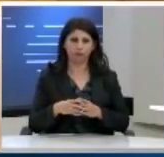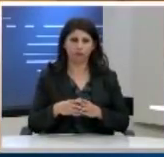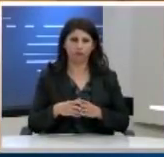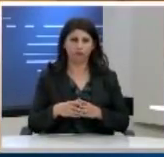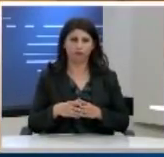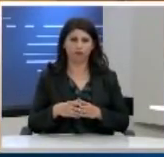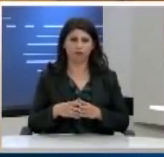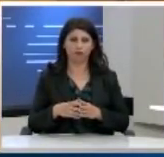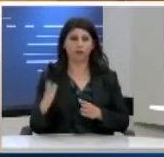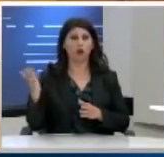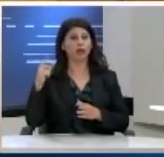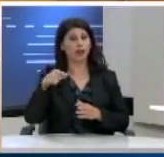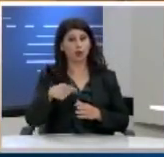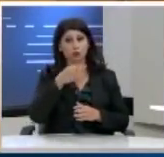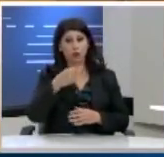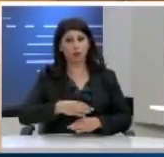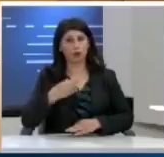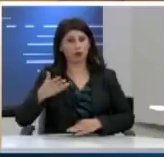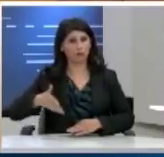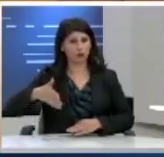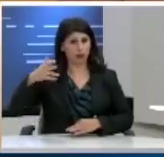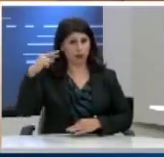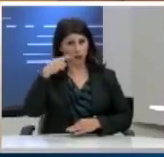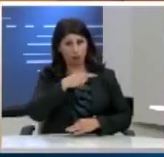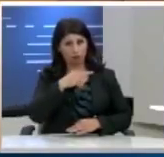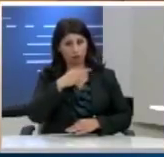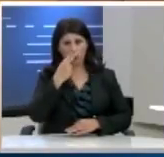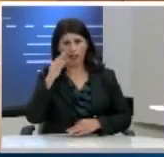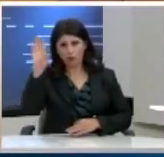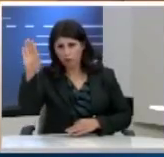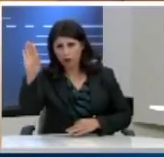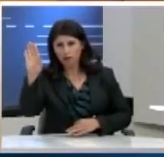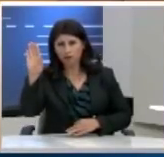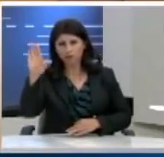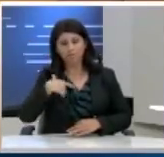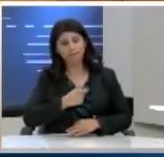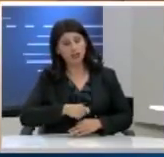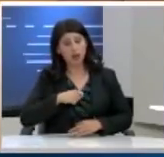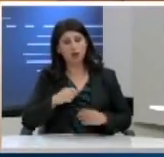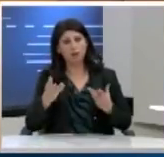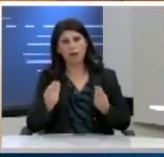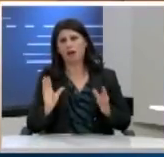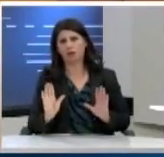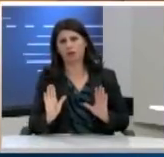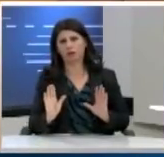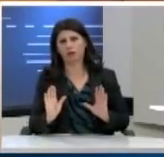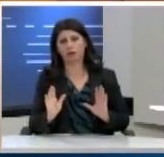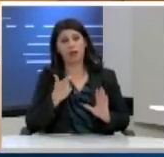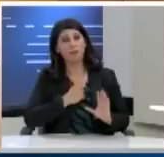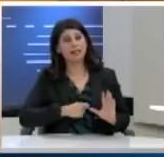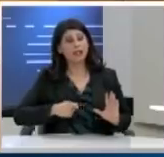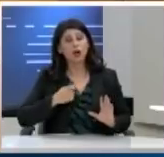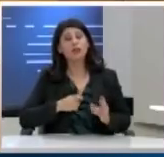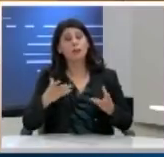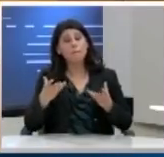ότι αυτό που είπε ο κύριος Μητσοτάκης για τον Πρωθυπουργό και τη Χούντα με στεναχώρησε πάρα πολύ. Με στεναχώρησε πάρα